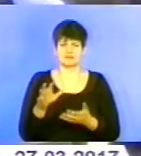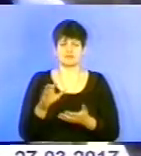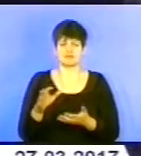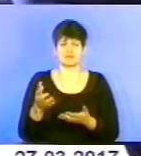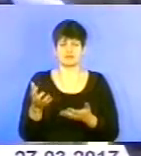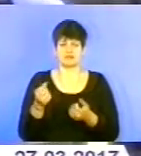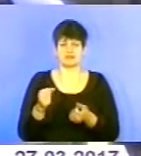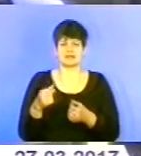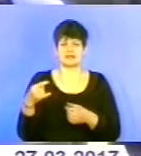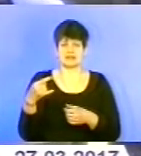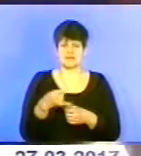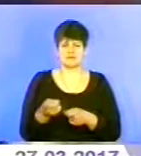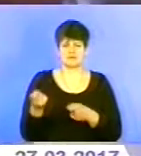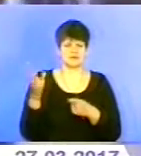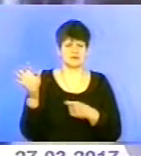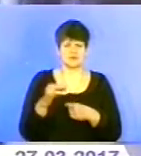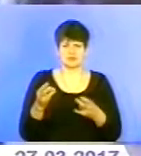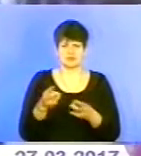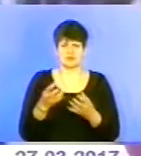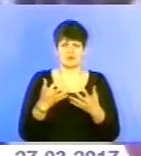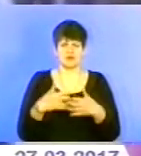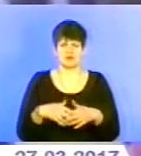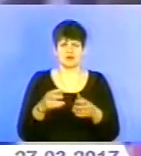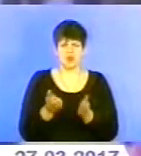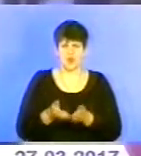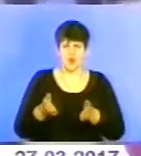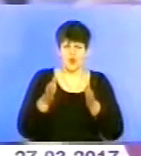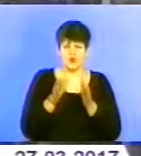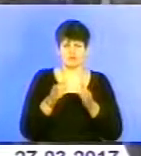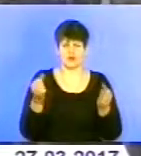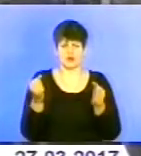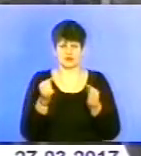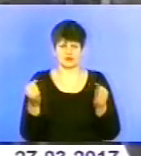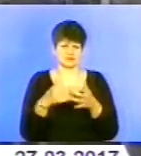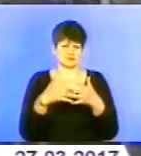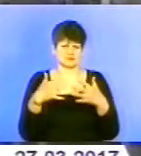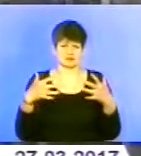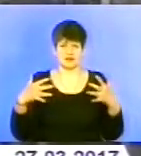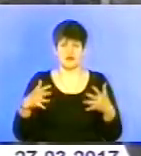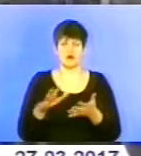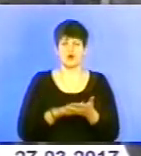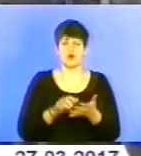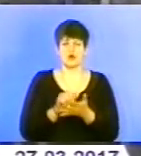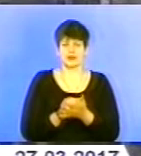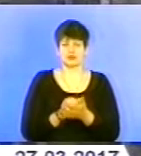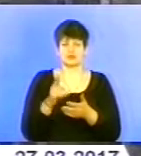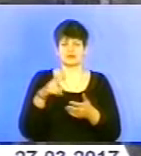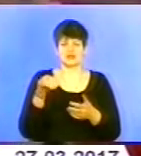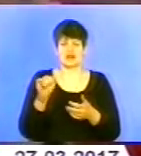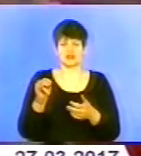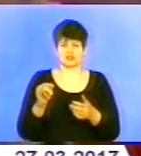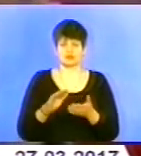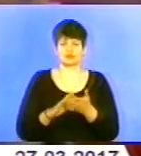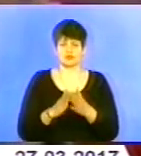та привіз із собою усе необхідне обладнання, колби, холодильник, прекурсори та інші речі. Про оренду дачного будинку домовився з